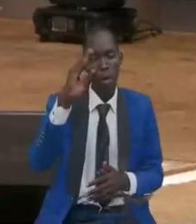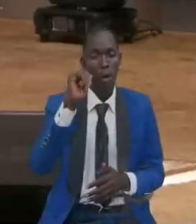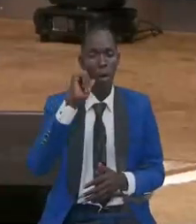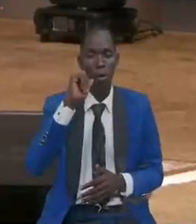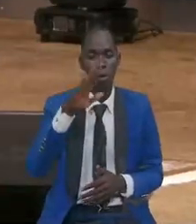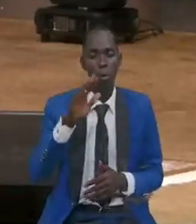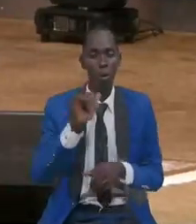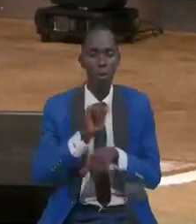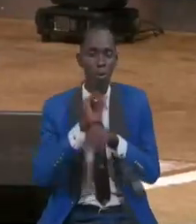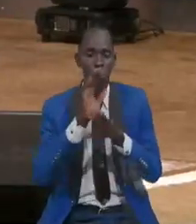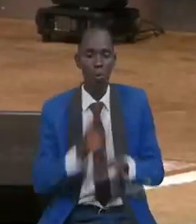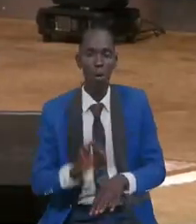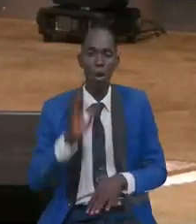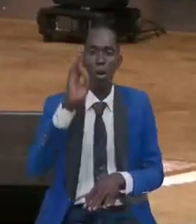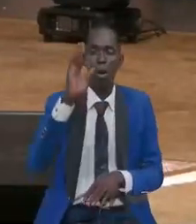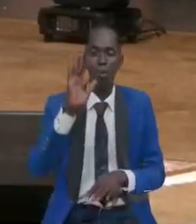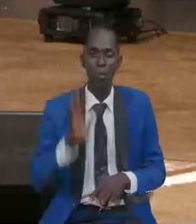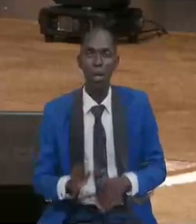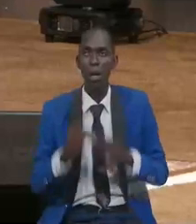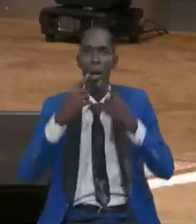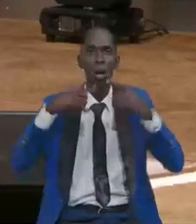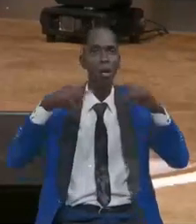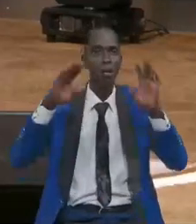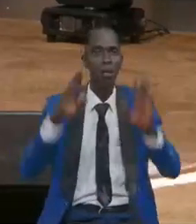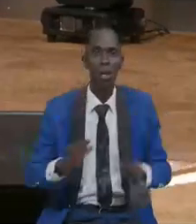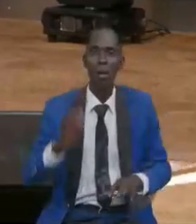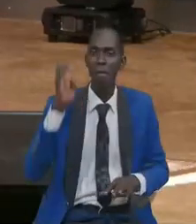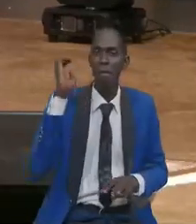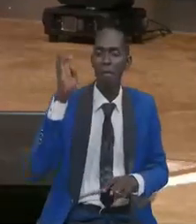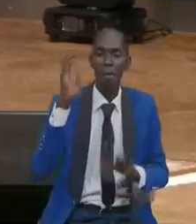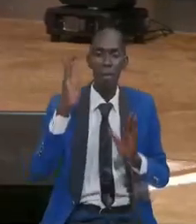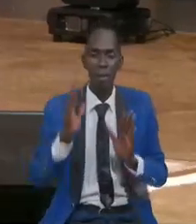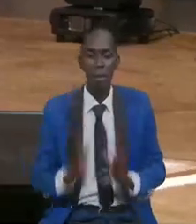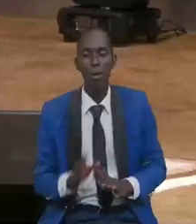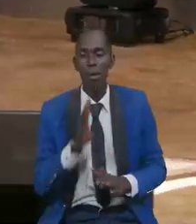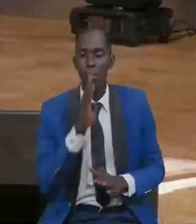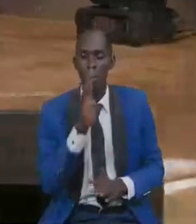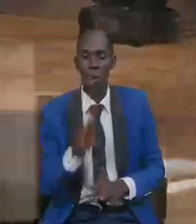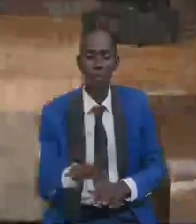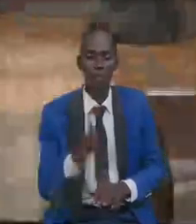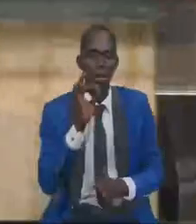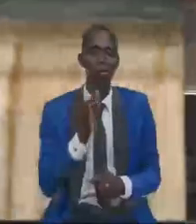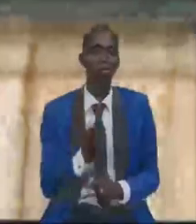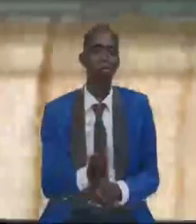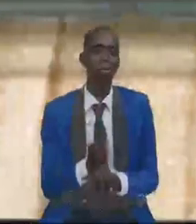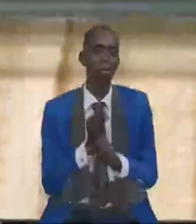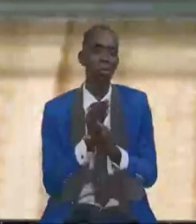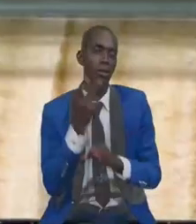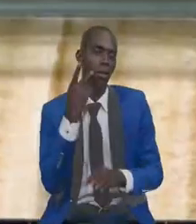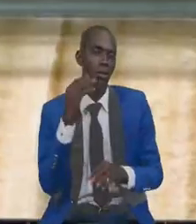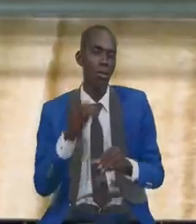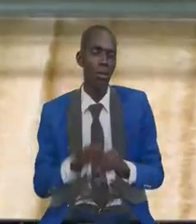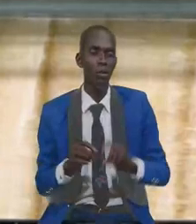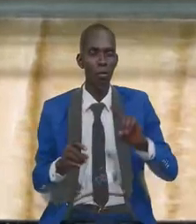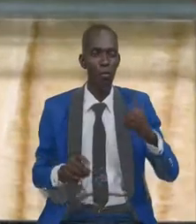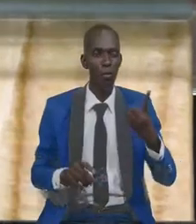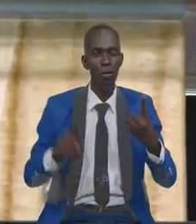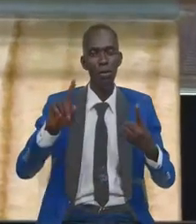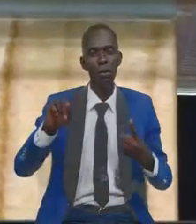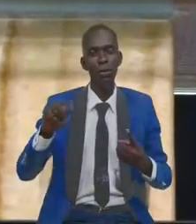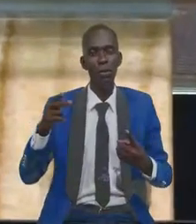serviteurs, hommes et femmes proclamateurs de l'évangile, évangélistes, prédicateurs, que l'homme soit trouvé fidèle. 1